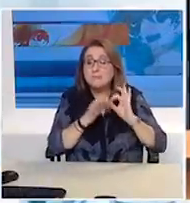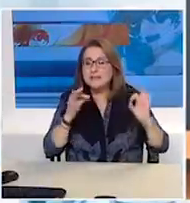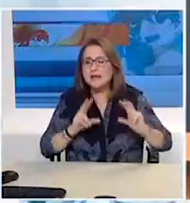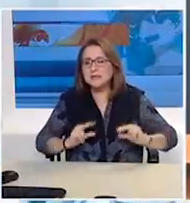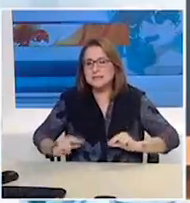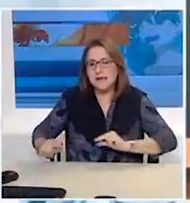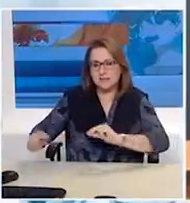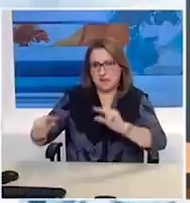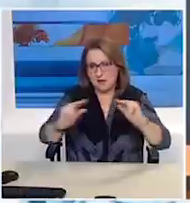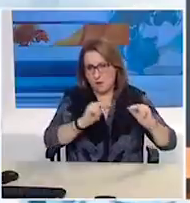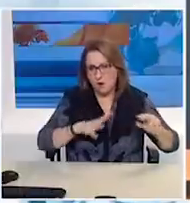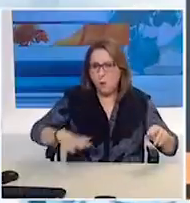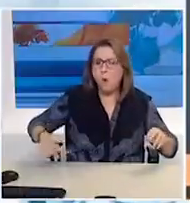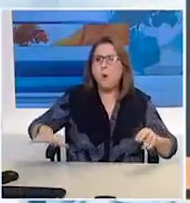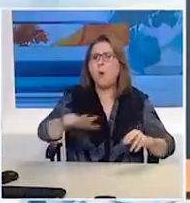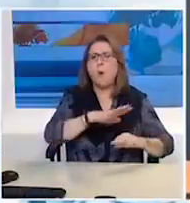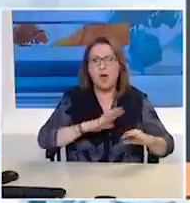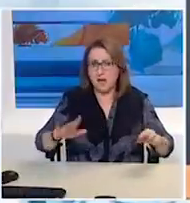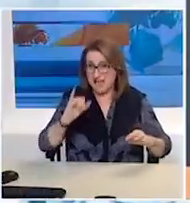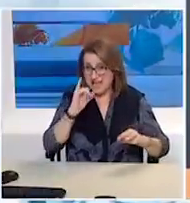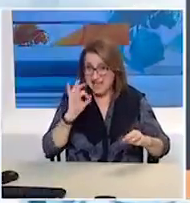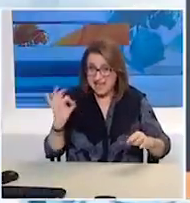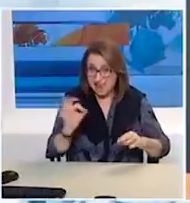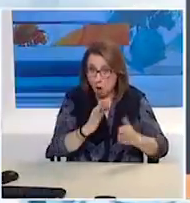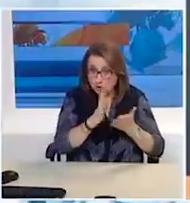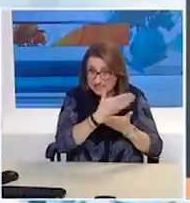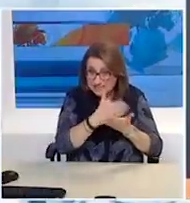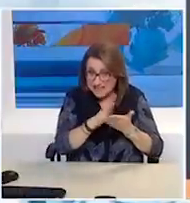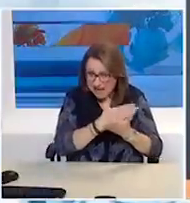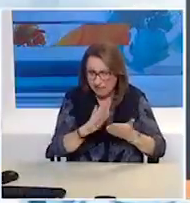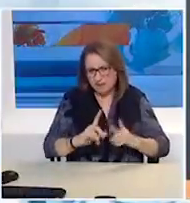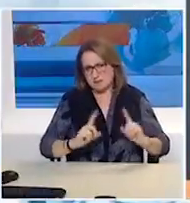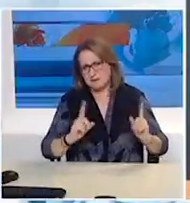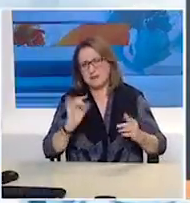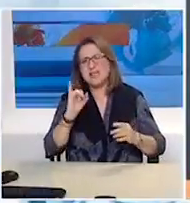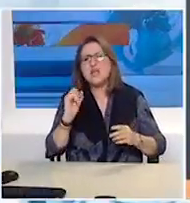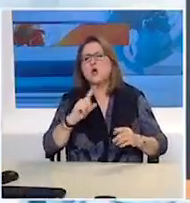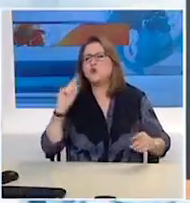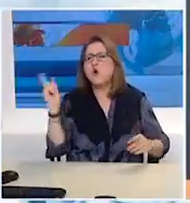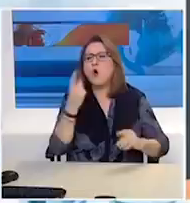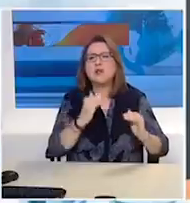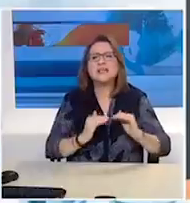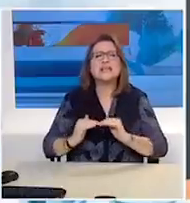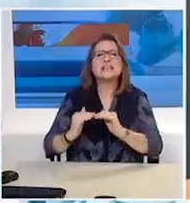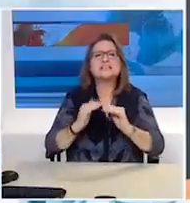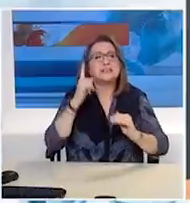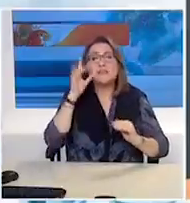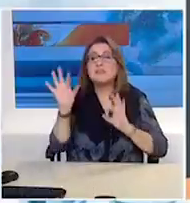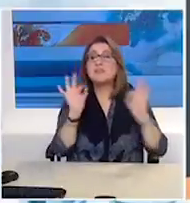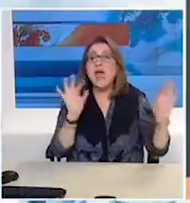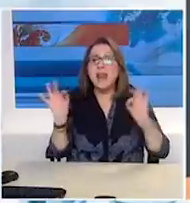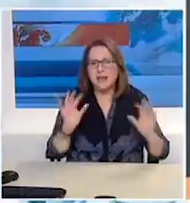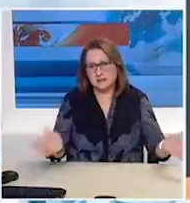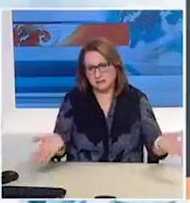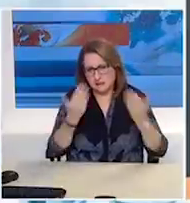τις πλατείες. Ο ιός είναι ξεκάθαρο, δεν κάνει καμία διάκριση και ο ιός κερδίζει δυστυχώς έδαφος από τέτοιου είδους συγκεντρώσεις όπως έγινε και